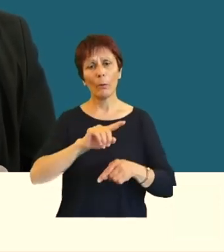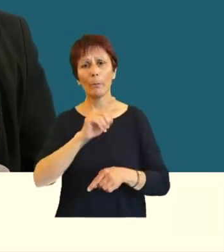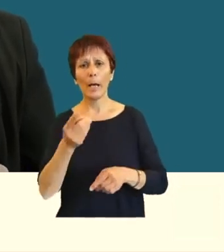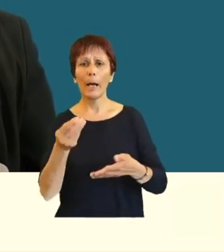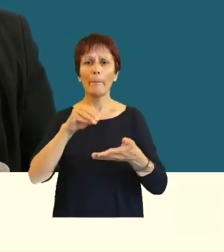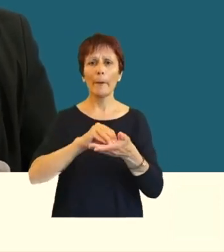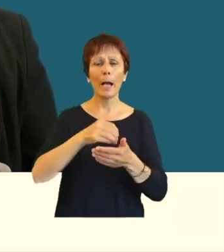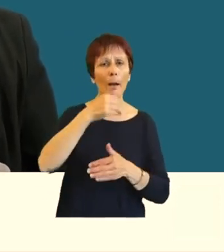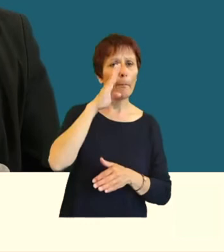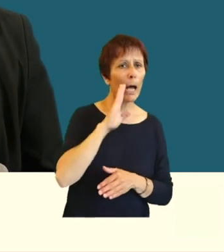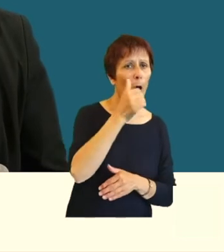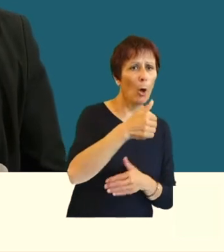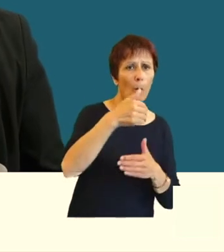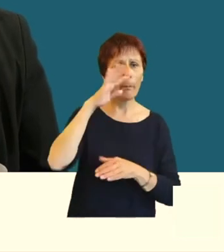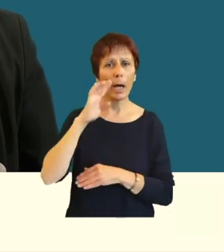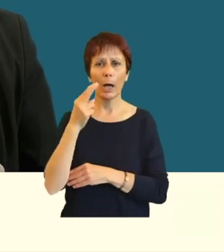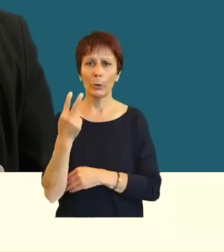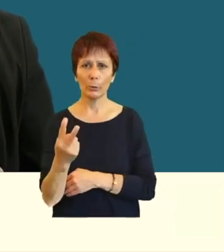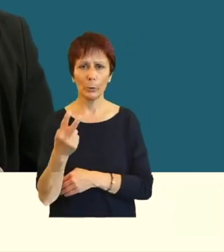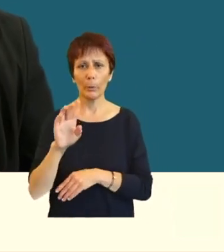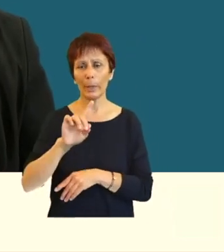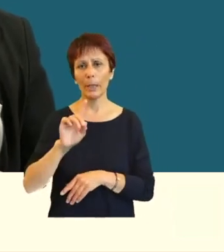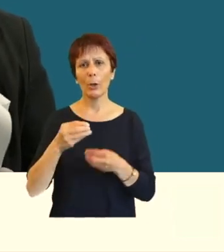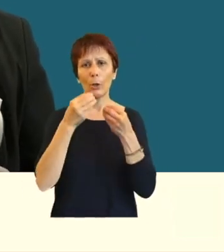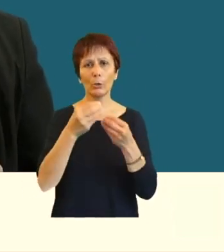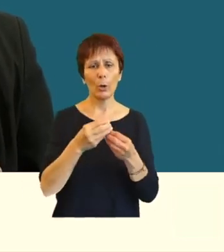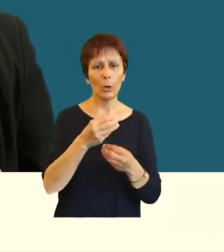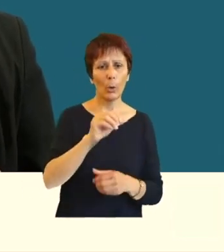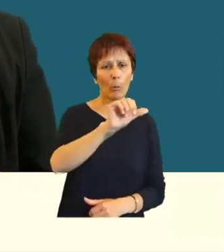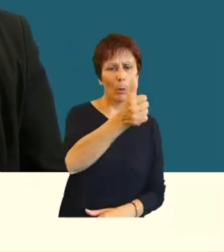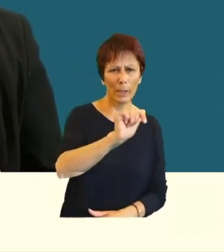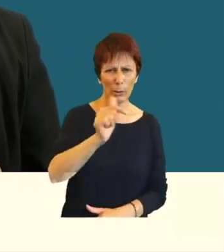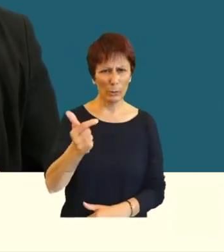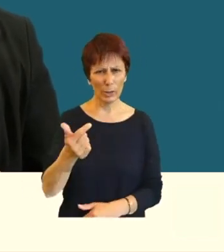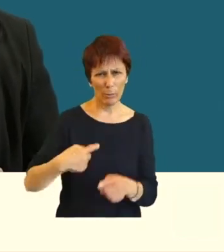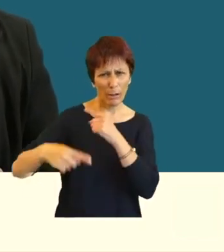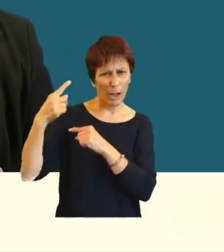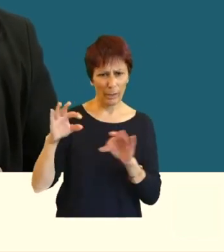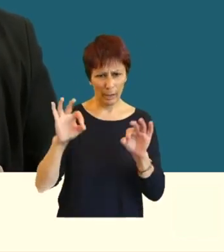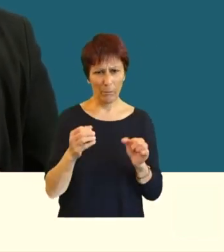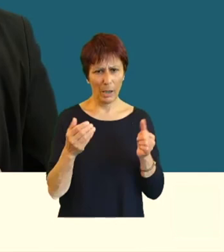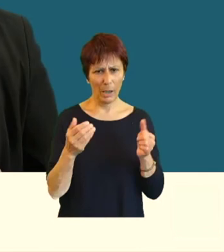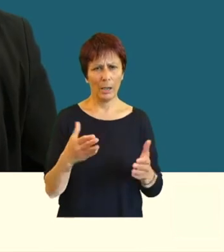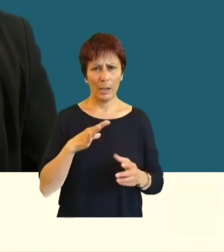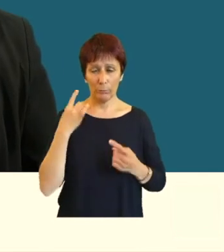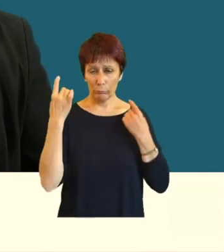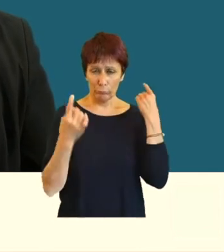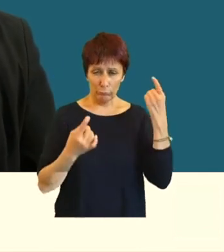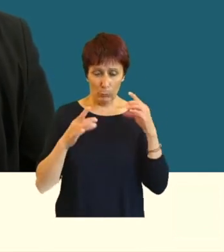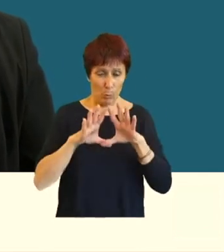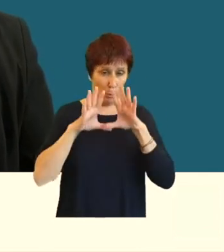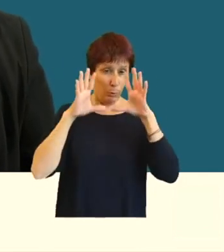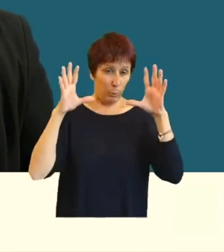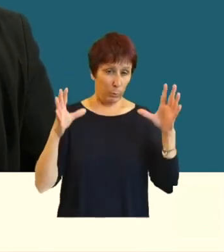tant que parent 1 et parent 2, au risque d'instaurer une hiérarchie là où il n'y en avait pas précédemment. Donc il y a beaucoup de réflexions à mener, beaucoup